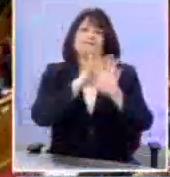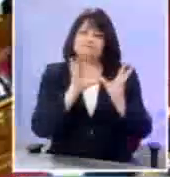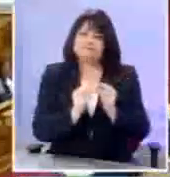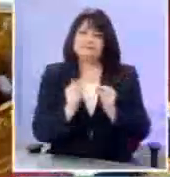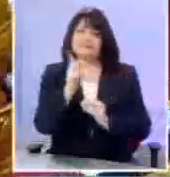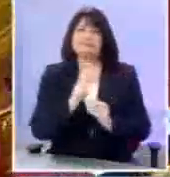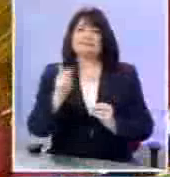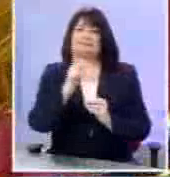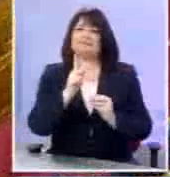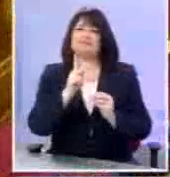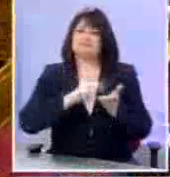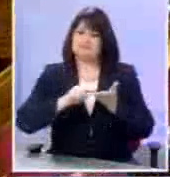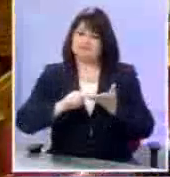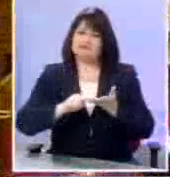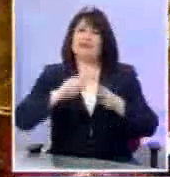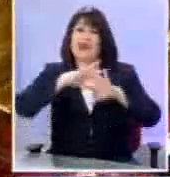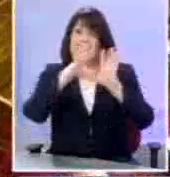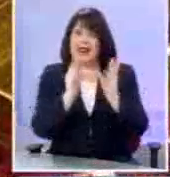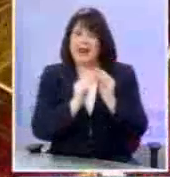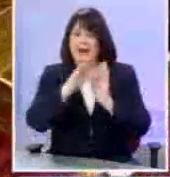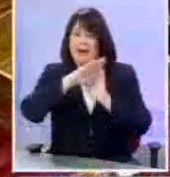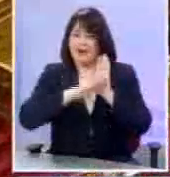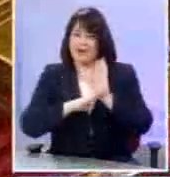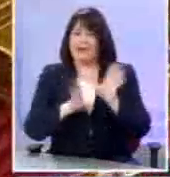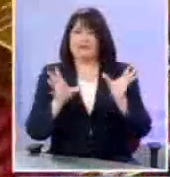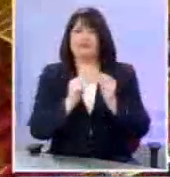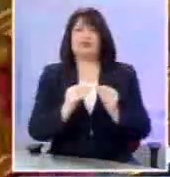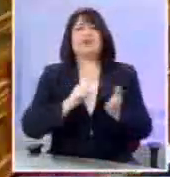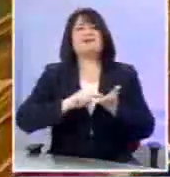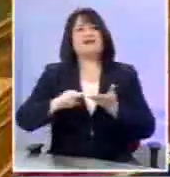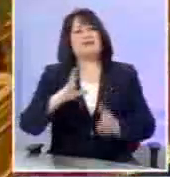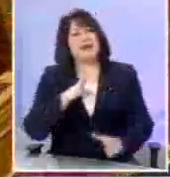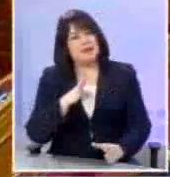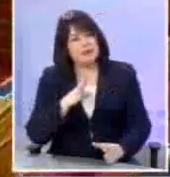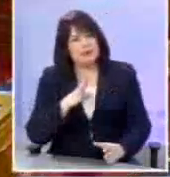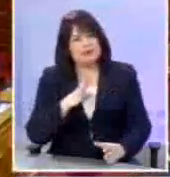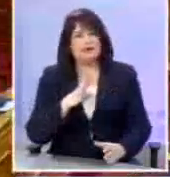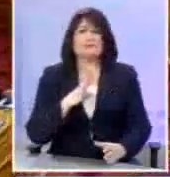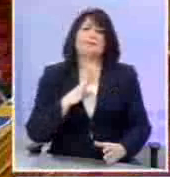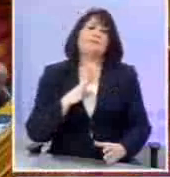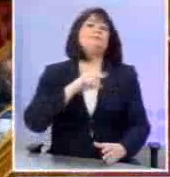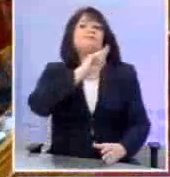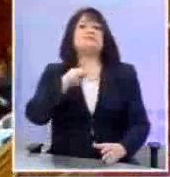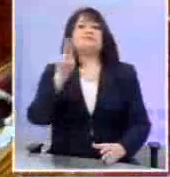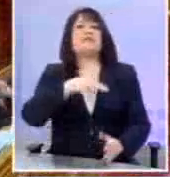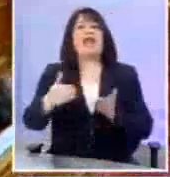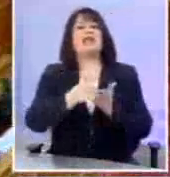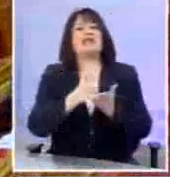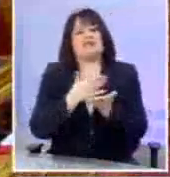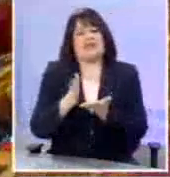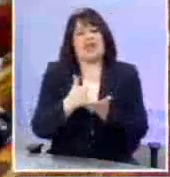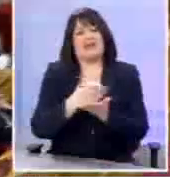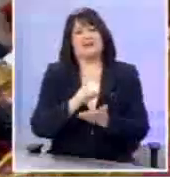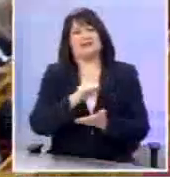κοινωνικής ασφάλισης με θέσπιση ενιαίων κανόνων για τους ασφαλισμένους και την κατάργηση άδικων διακρίσεων ανάμεσα